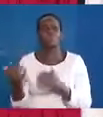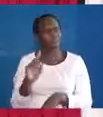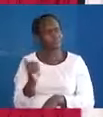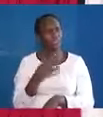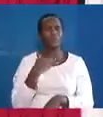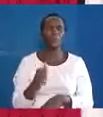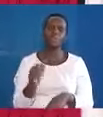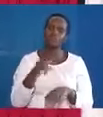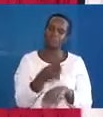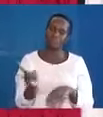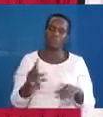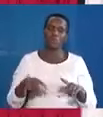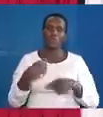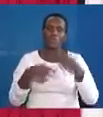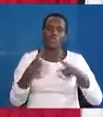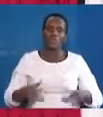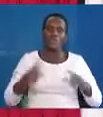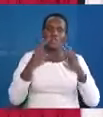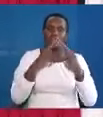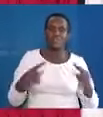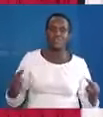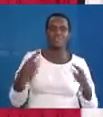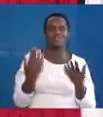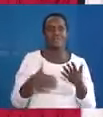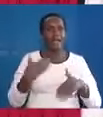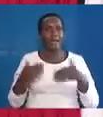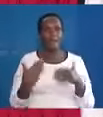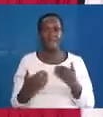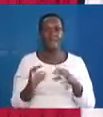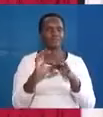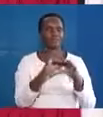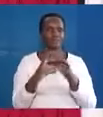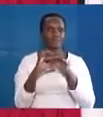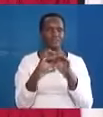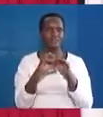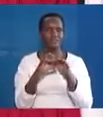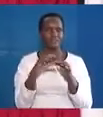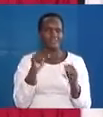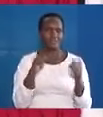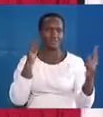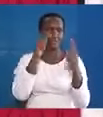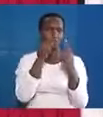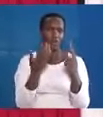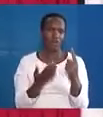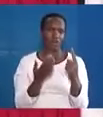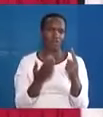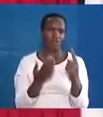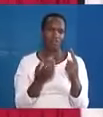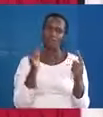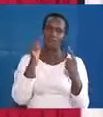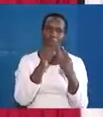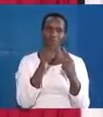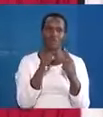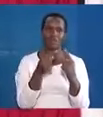furaha na kwa umoja. Na hiyo ndio ilikuwa msingi wa ile kitu ambacho